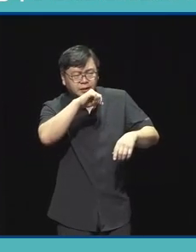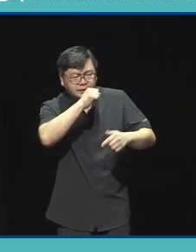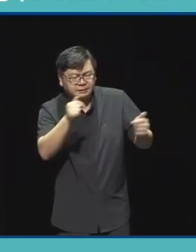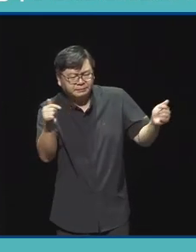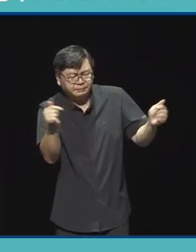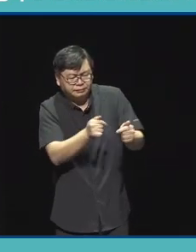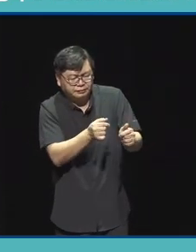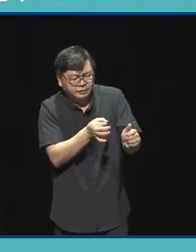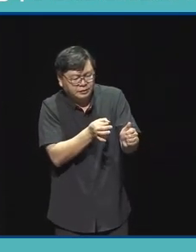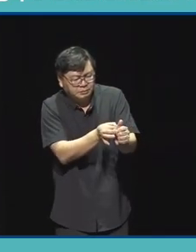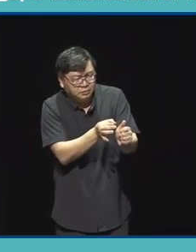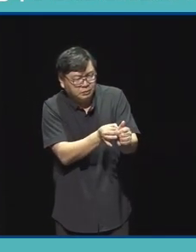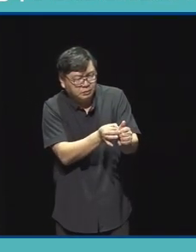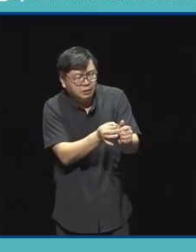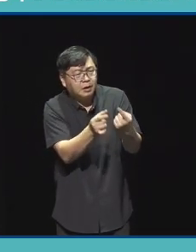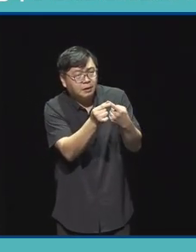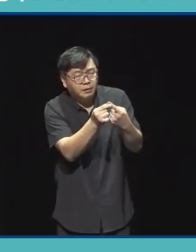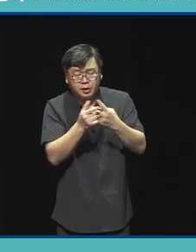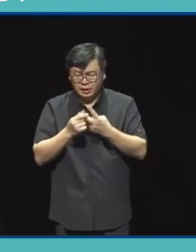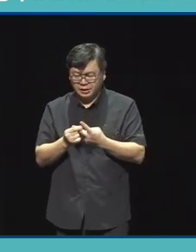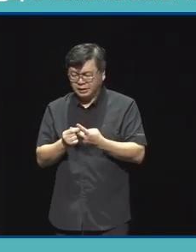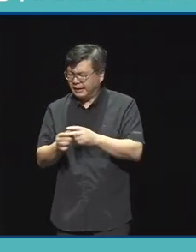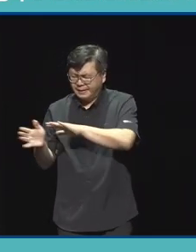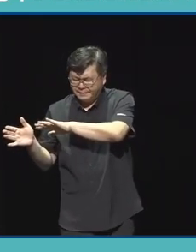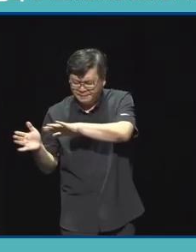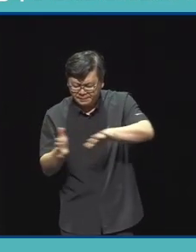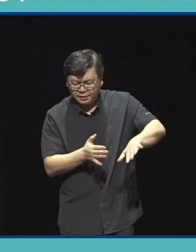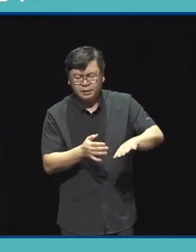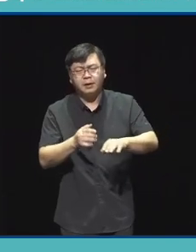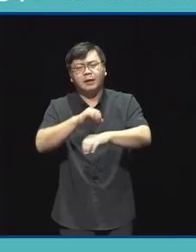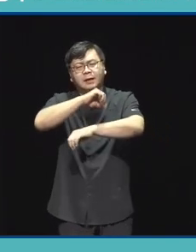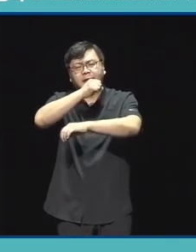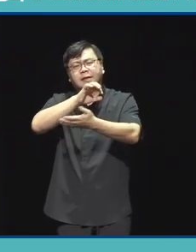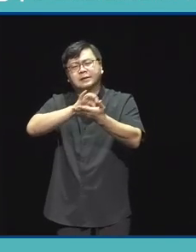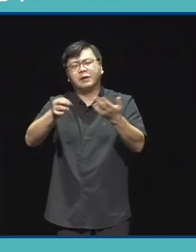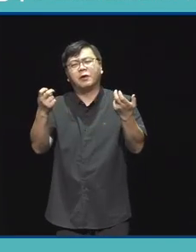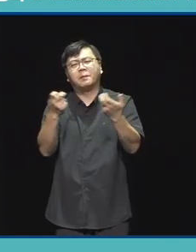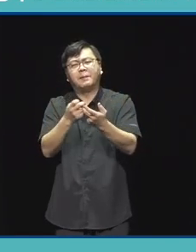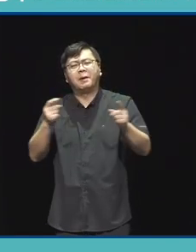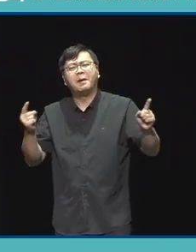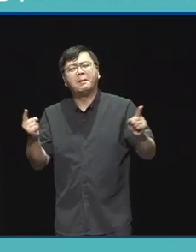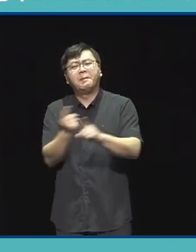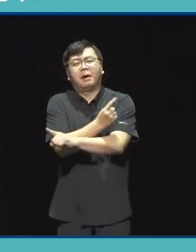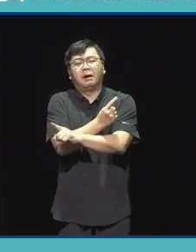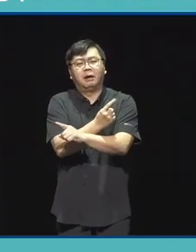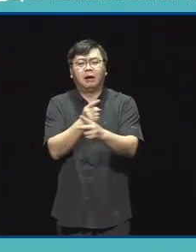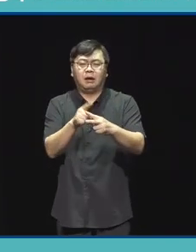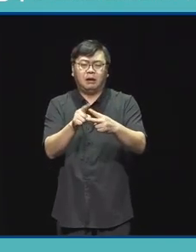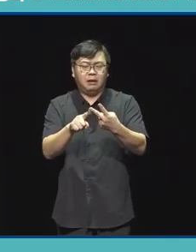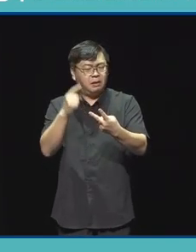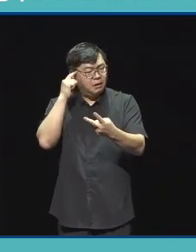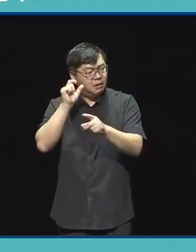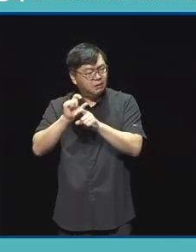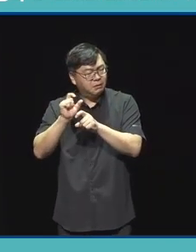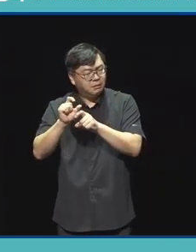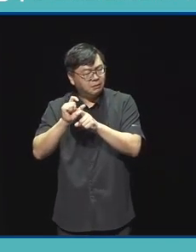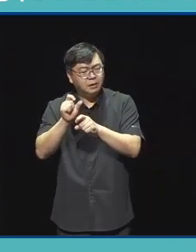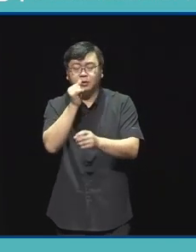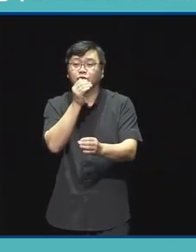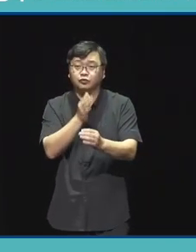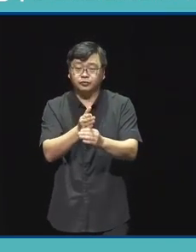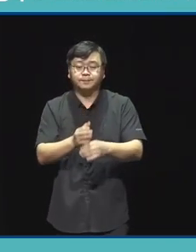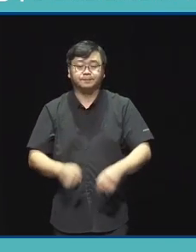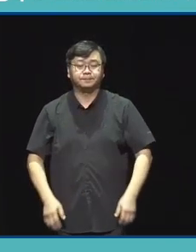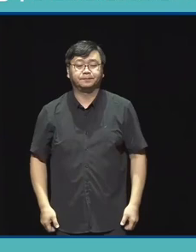다각화된 방법들을 통해서 좀 내년도에 정부 부처님 예산을 좀 확대할 수 있는 방안들을 같이 함께 여러가지 방식들로